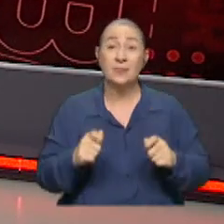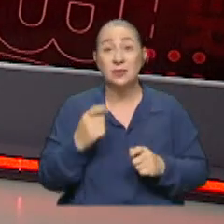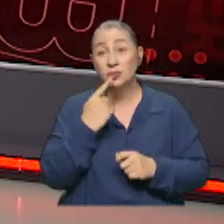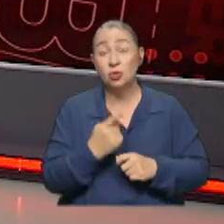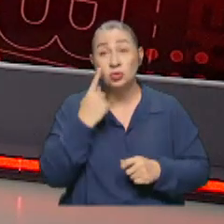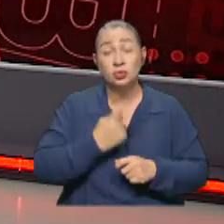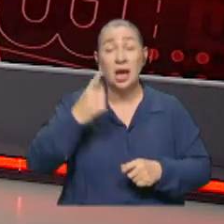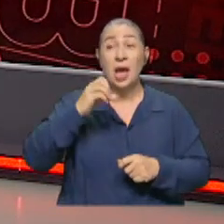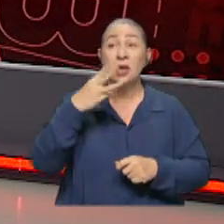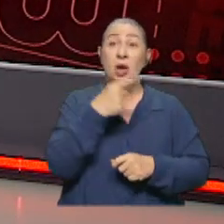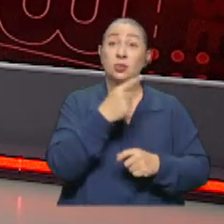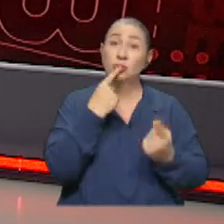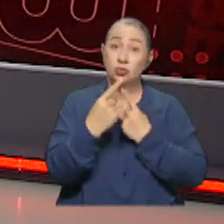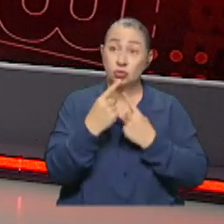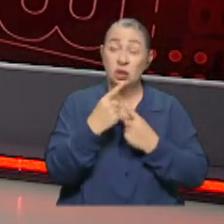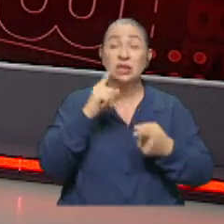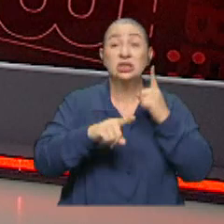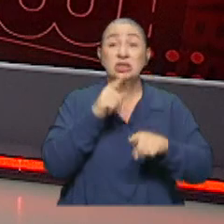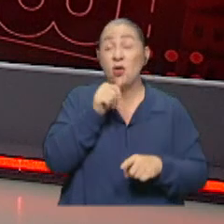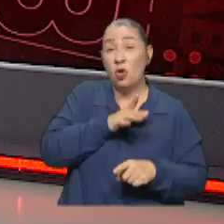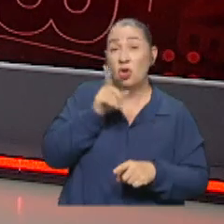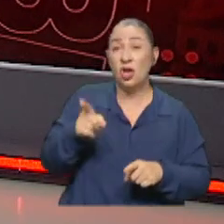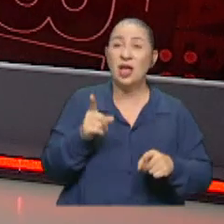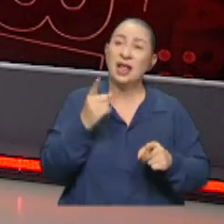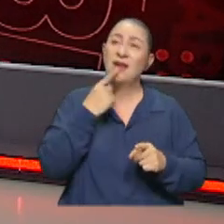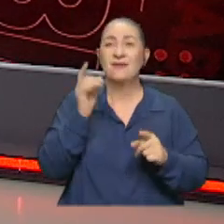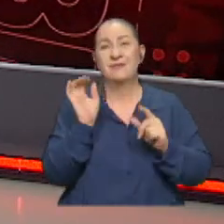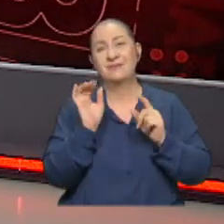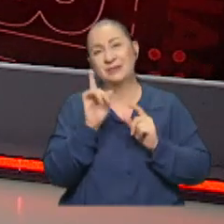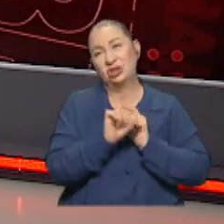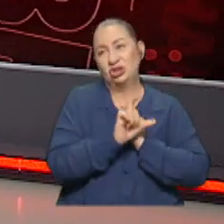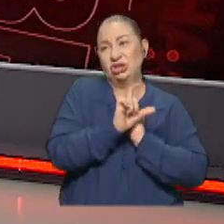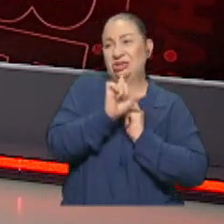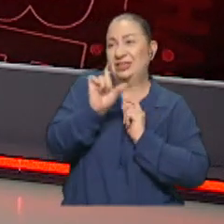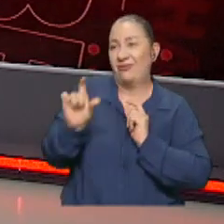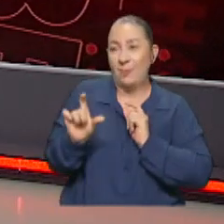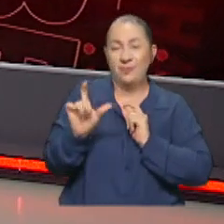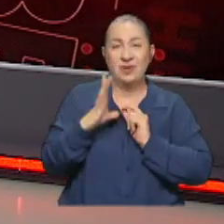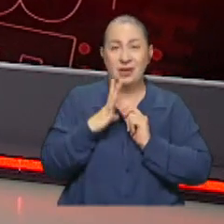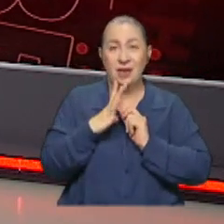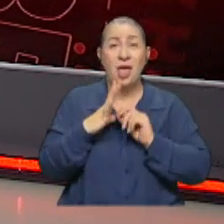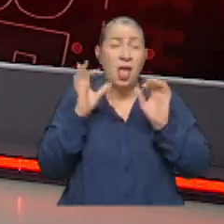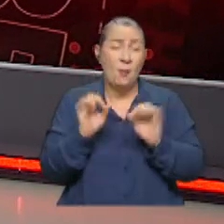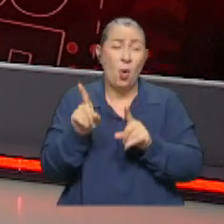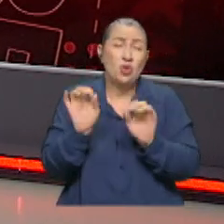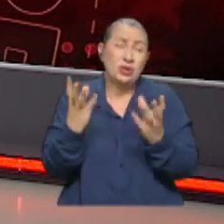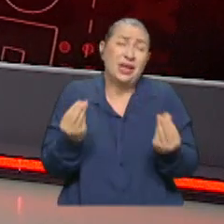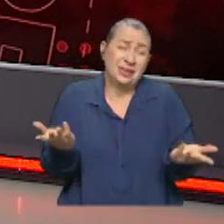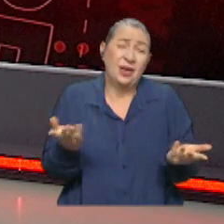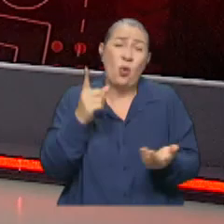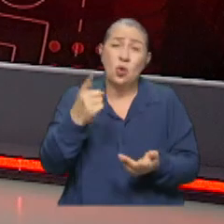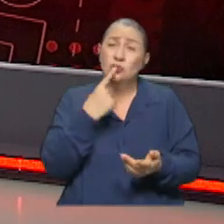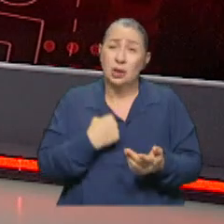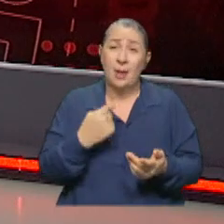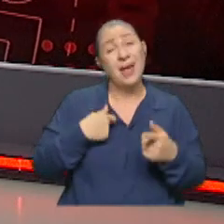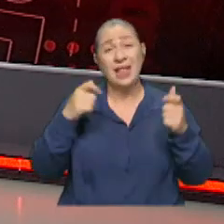diyor. Cumhurbaşkanı Erdoğan da konuştu. Kılıçdaroğlu'nu kinayeli bir yanıtla cevapladı. Hep öyle oldu zaten. O